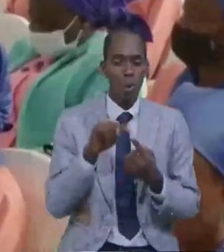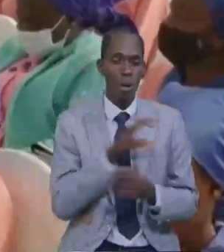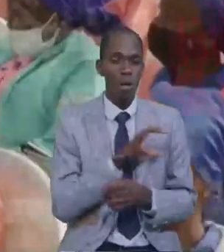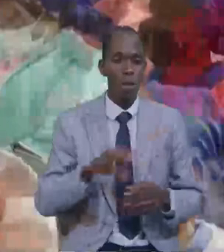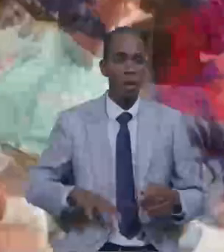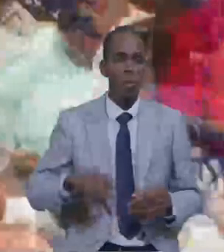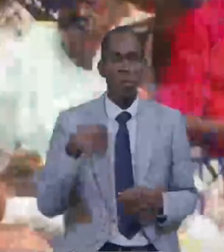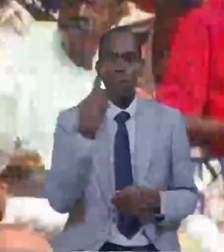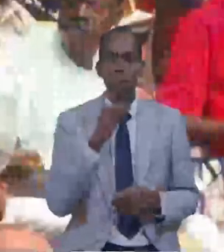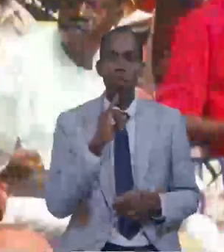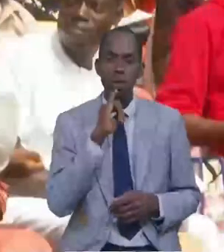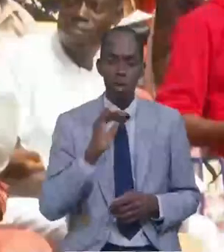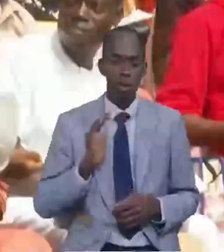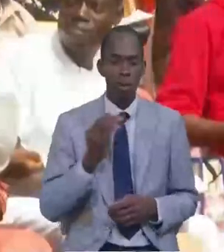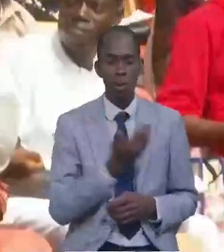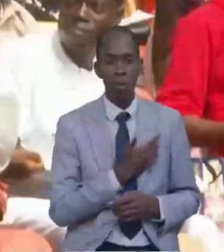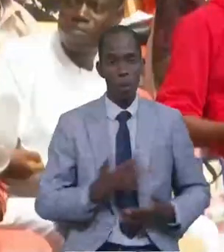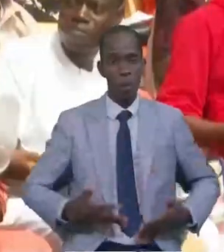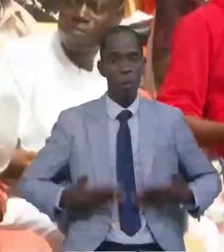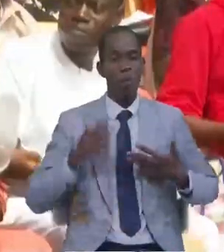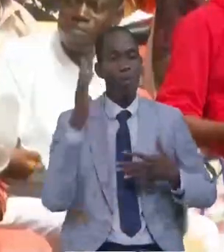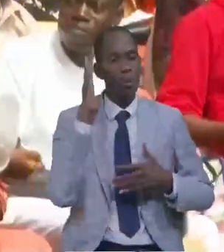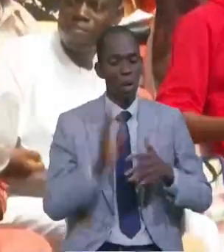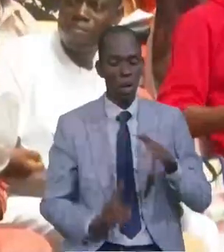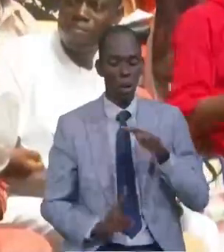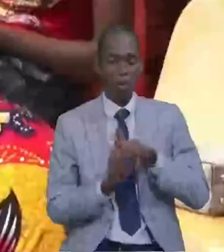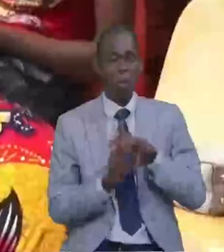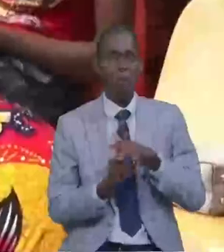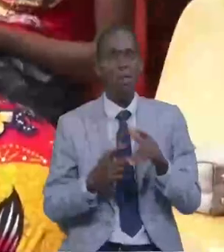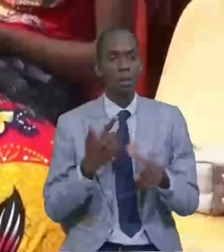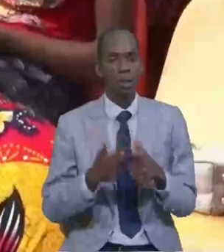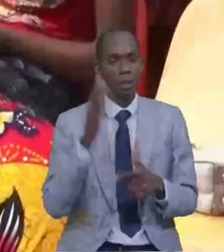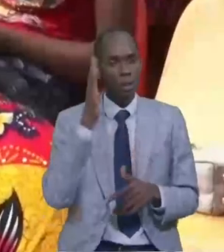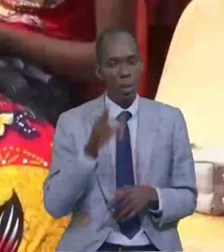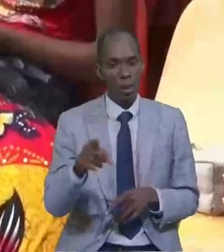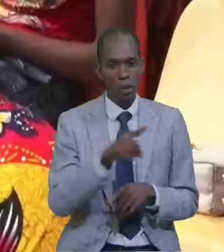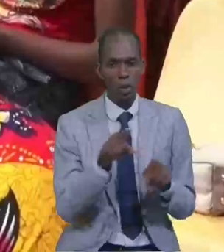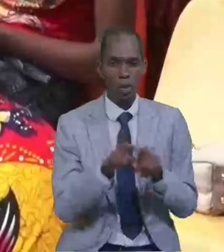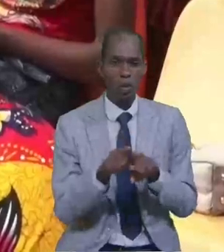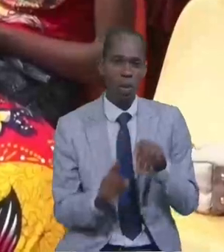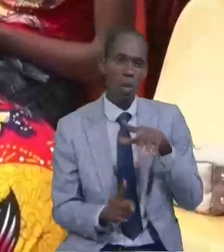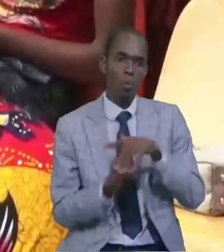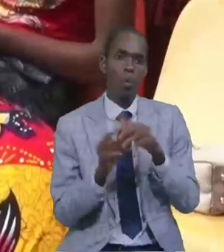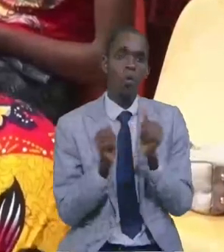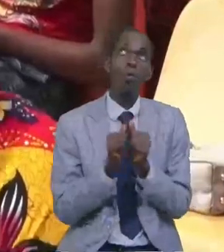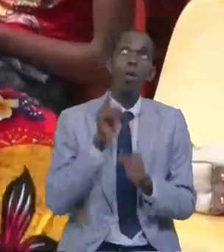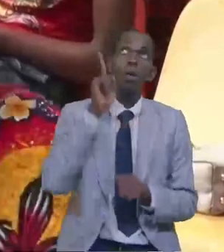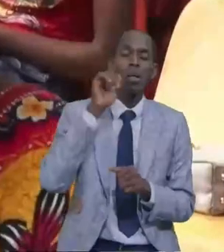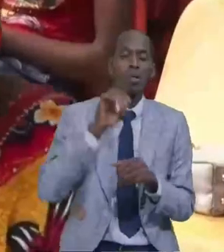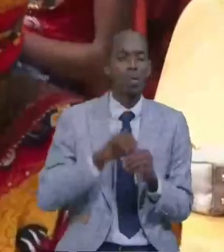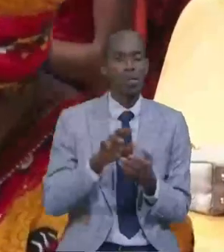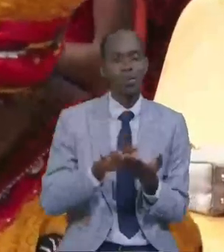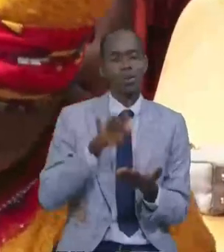la gloire. Tu as commencé dans la grâce, tu vas terminer dans la gloire. Tu